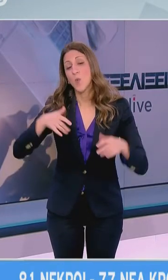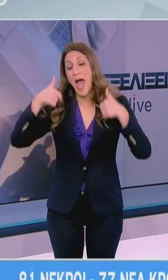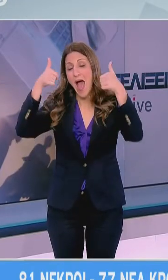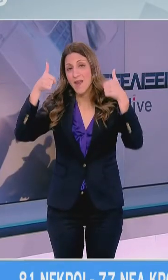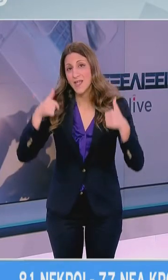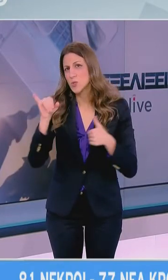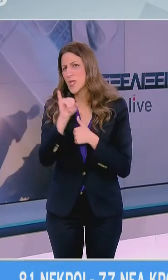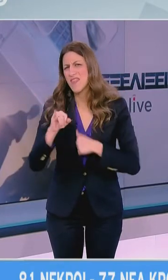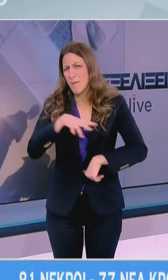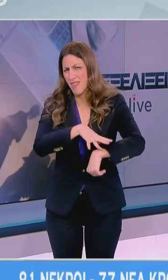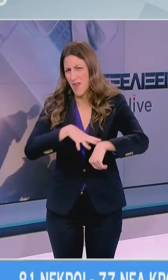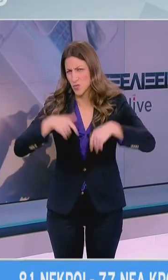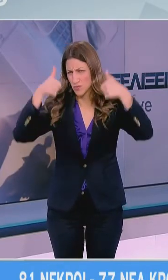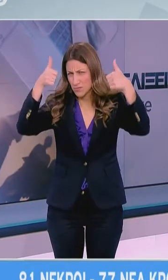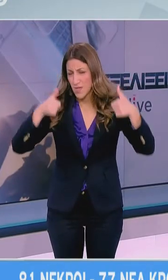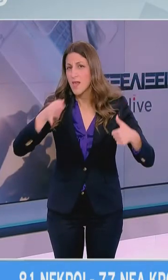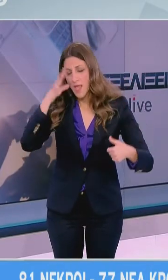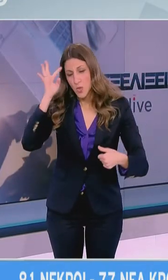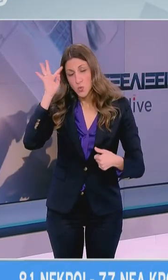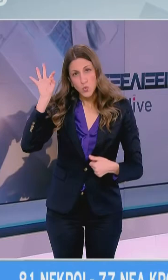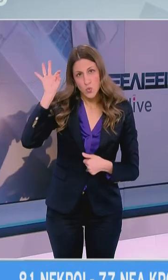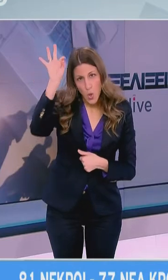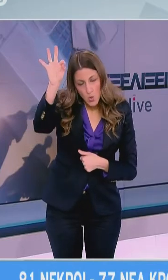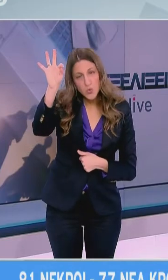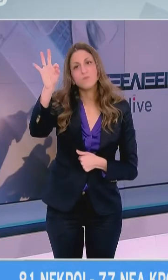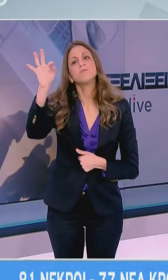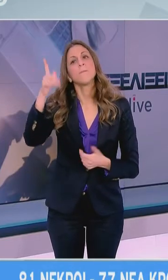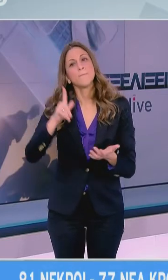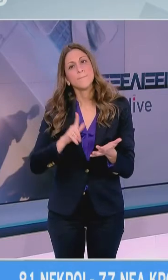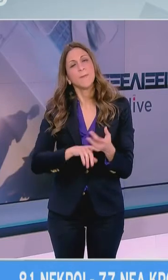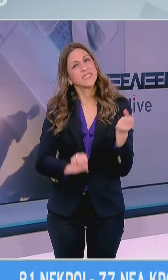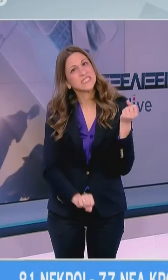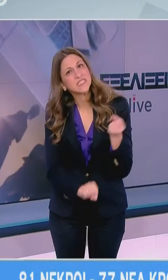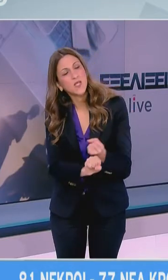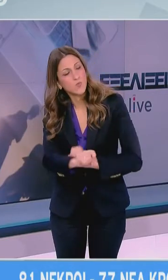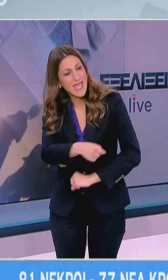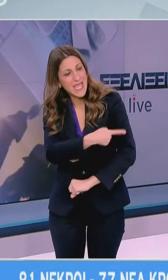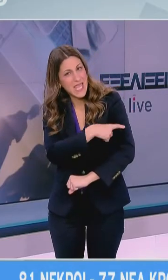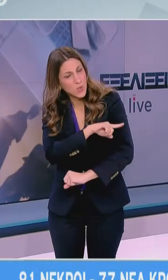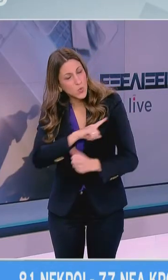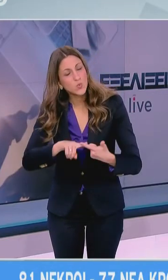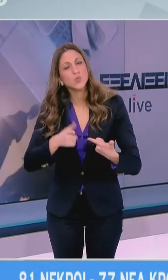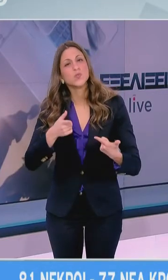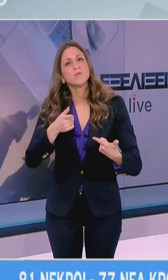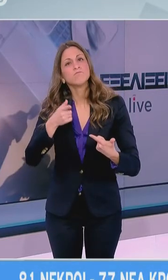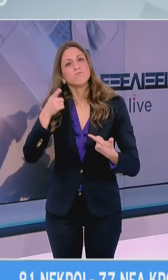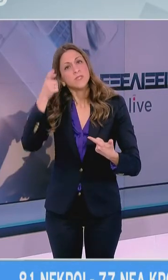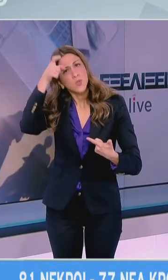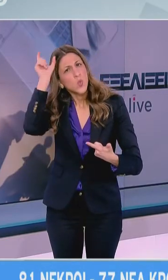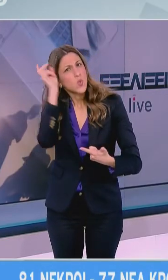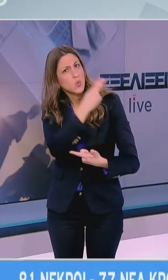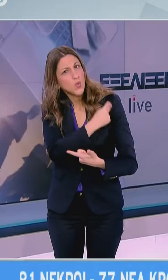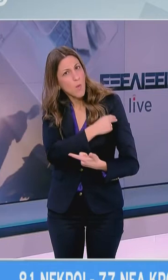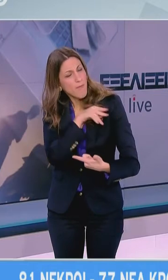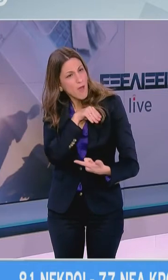του Ιδρύματος Σταύρος Νιάρχος, ένα σημαντικό στόχος είναι να στηριχτούν ενεργά οι γιατροί, οι νοσηλευτές, οι υπάλληλοι υποδομών των μονάδων